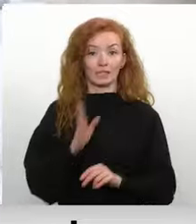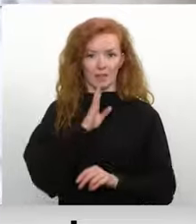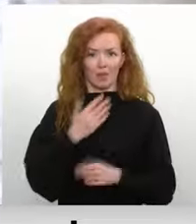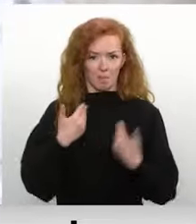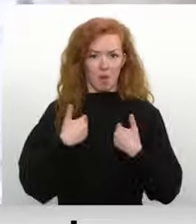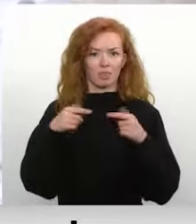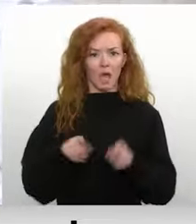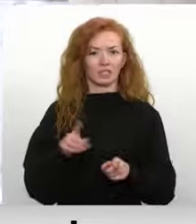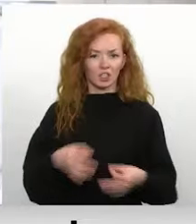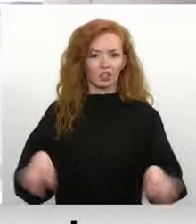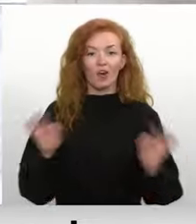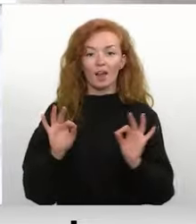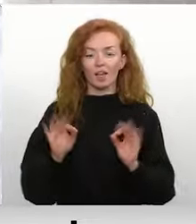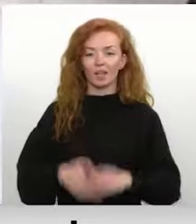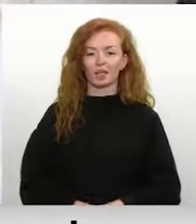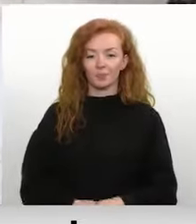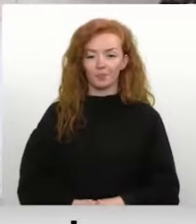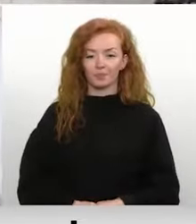svarīgi.